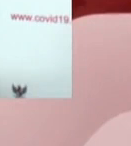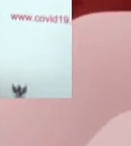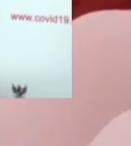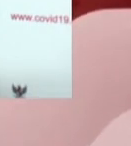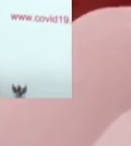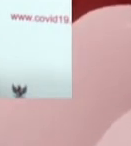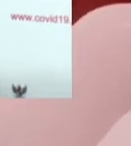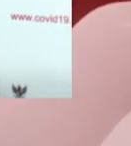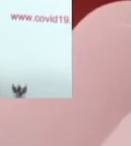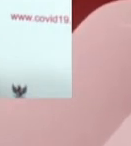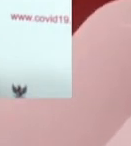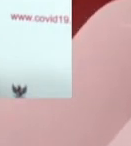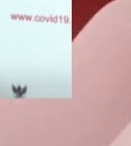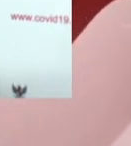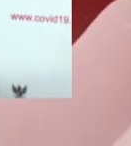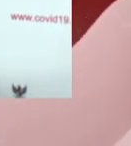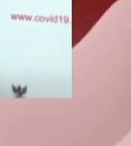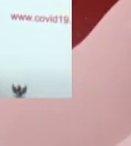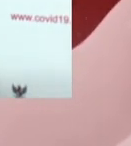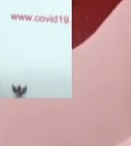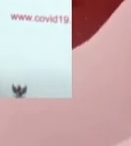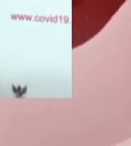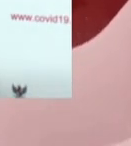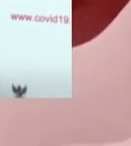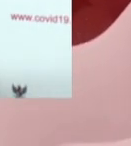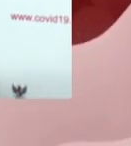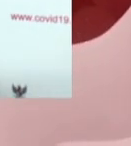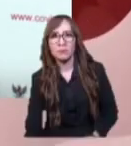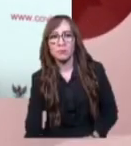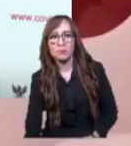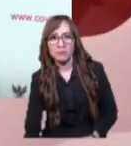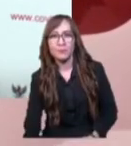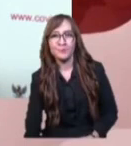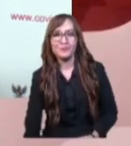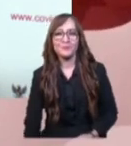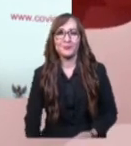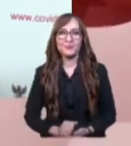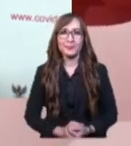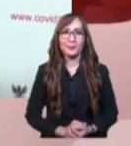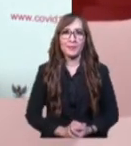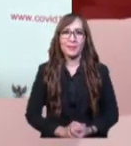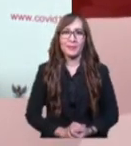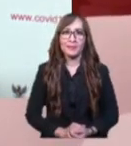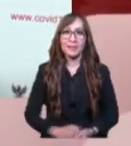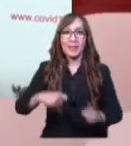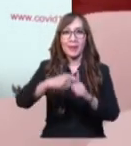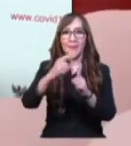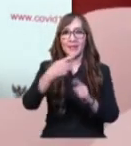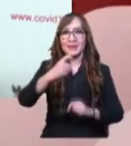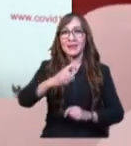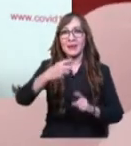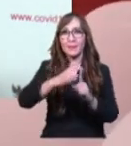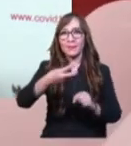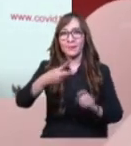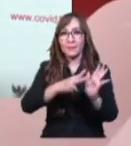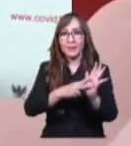Baik, terima kasih Anda masih bersama Dialog Produktif Selasa 22 Juni 2021 dari Media Center KPCPEN.